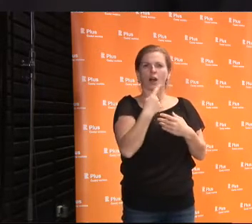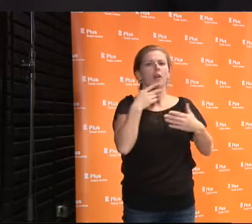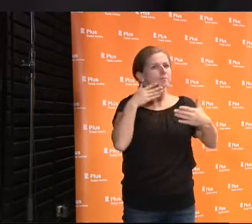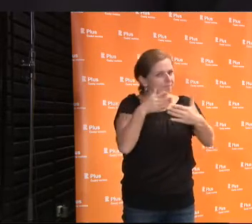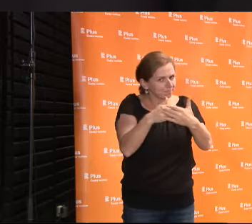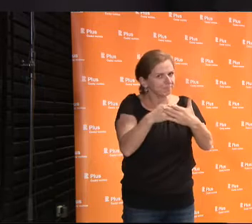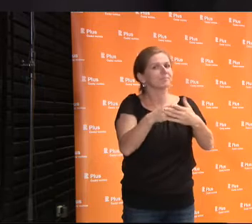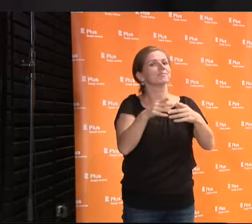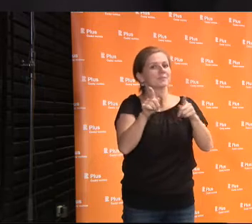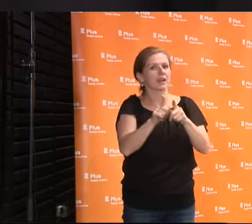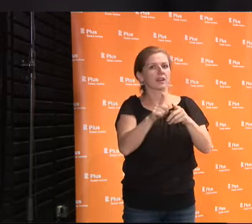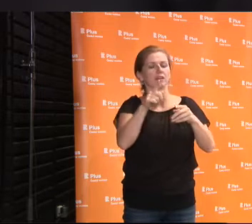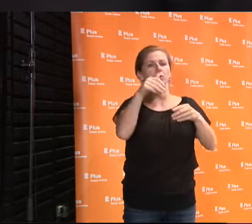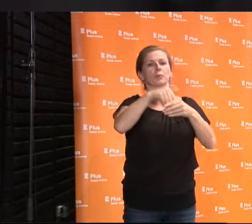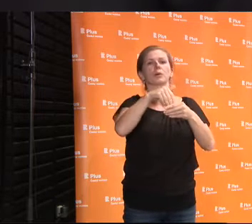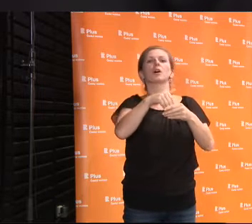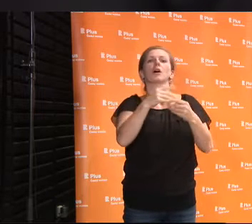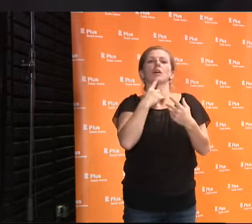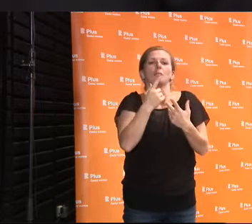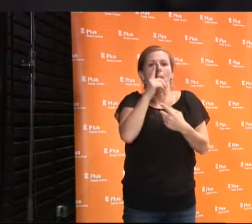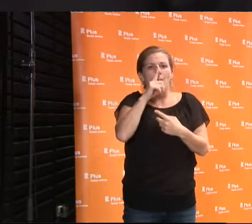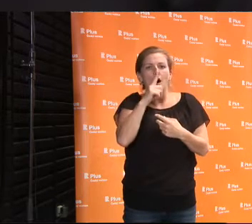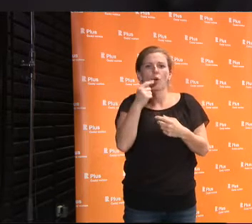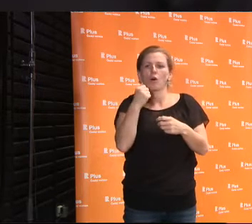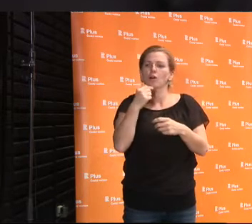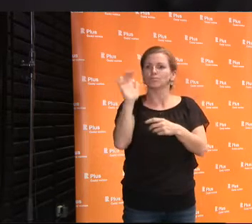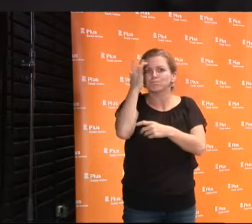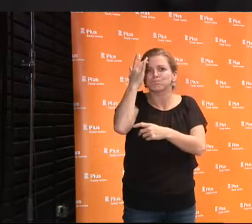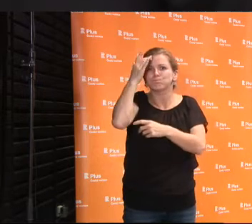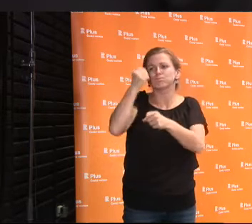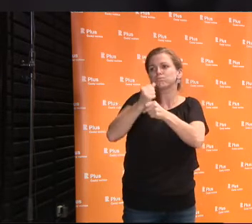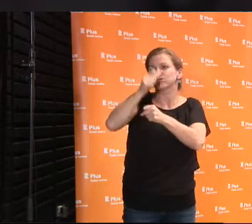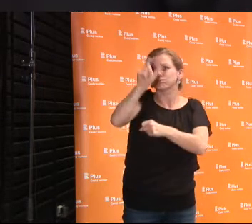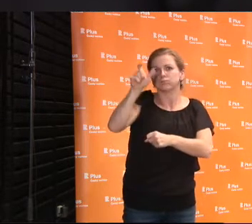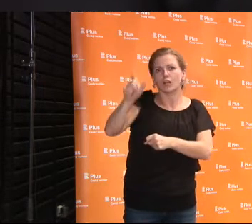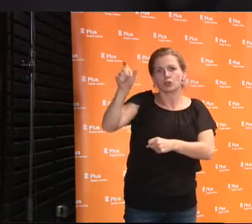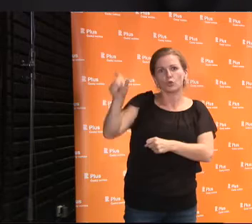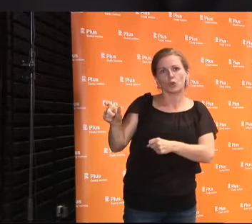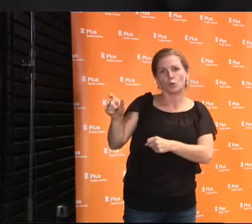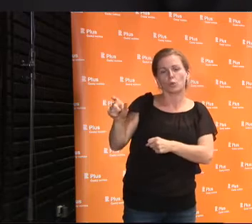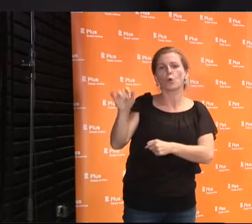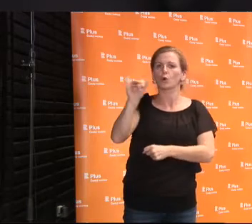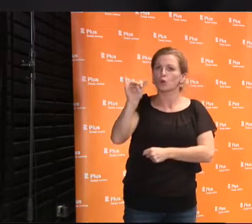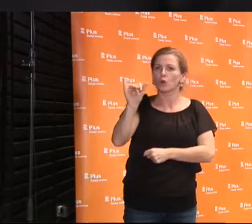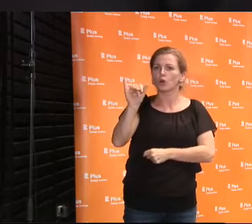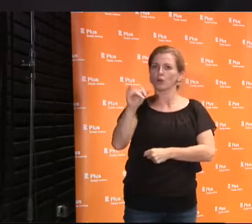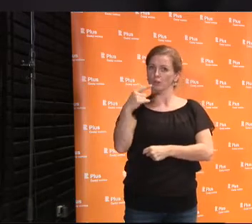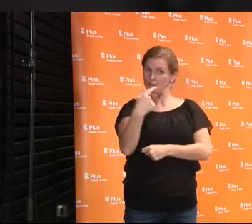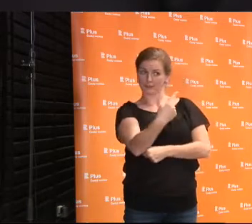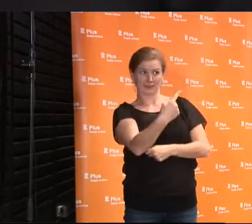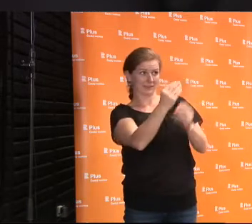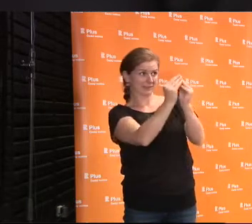je taky vlastně nedostatek pracovní síly, kvalifikované, která by vlastně s těmito